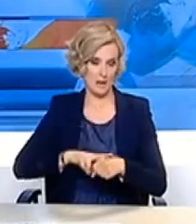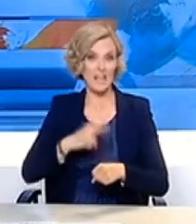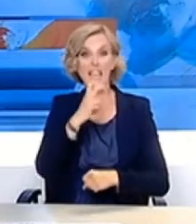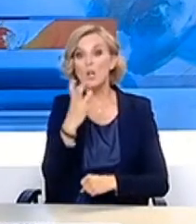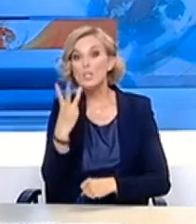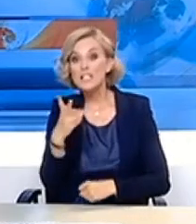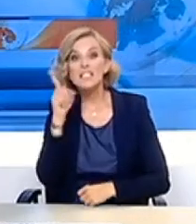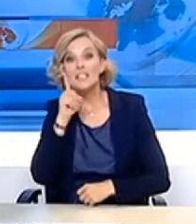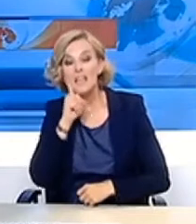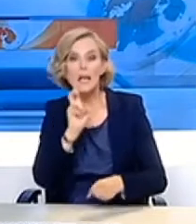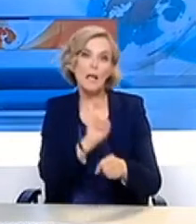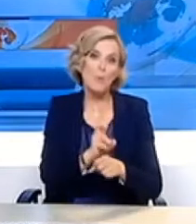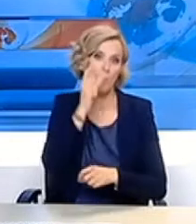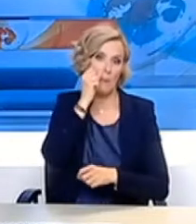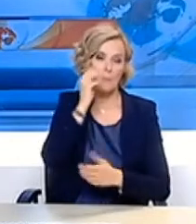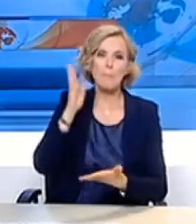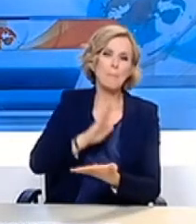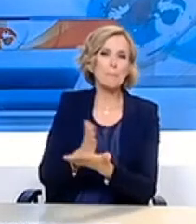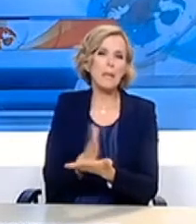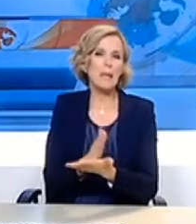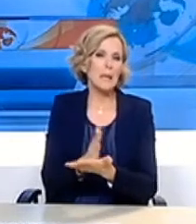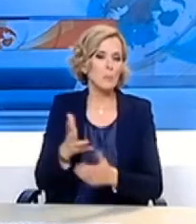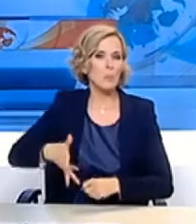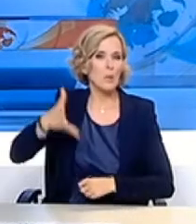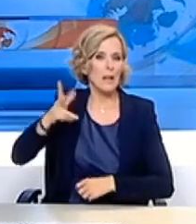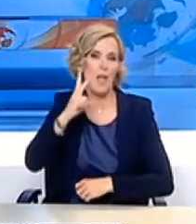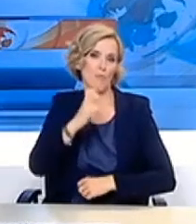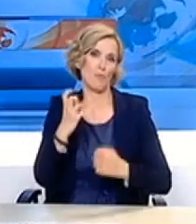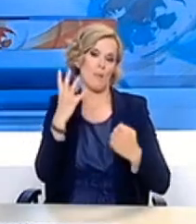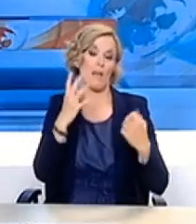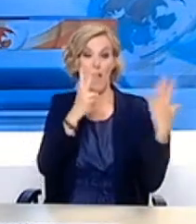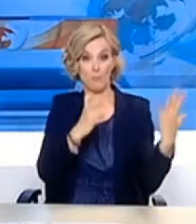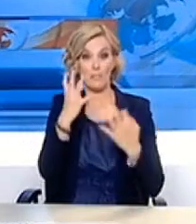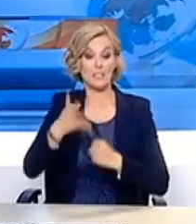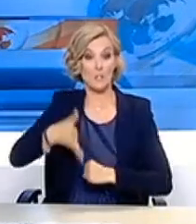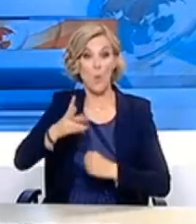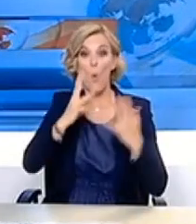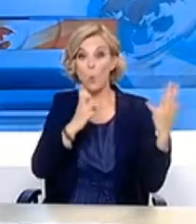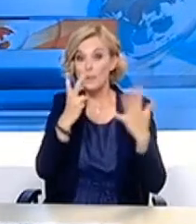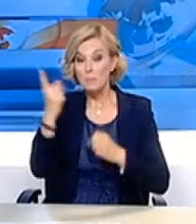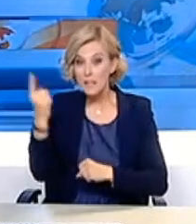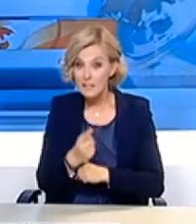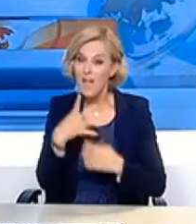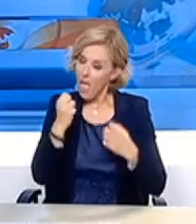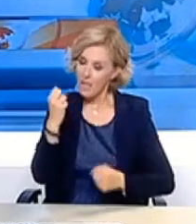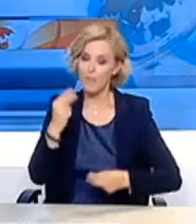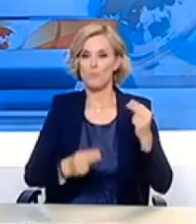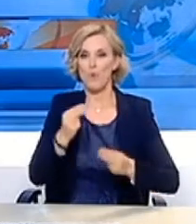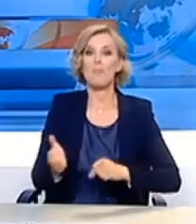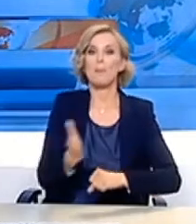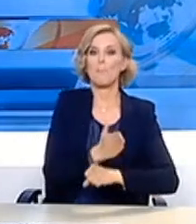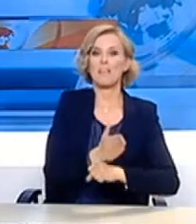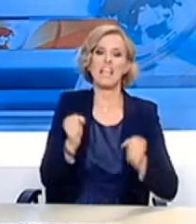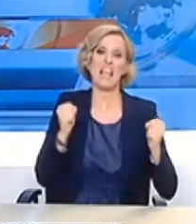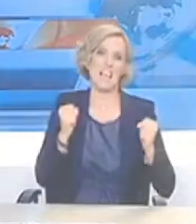άνδρες. Η διάμεση ηλικία των θανόντων συμπολιτών μας ήταν τα 74 έτη και το 87% είχε κάποιο υποκείμενο νόσημα ή και